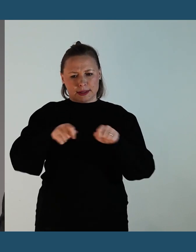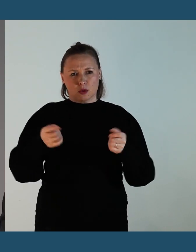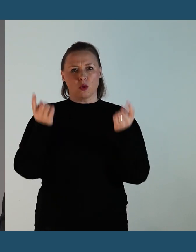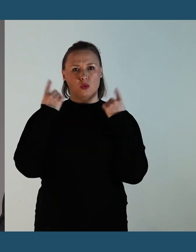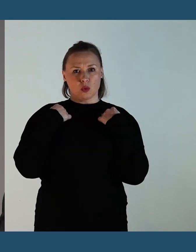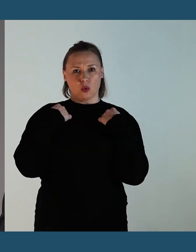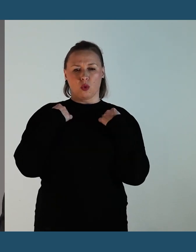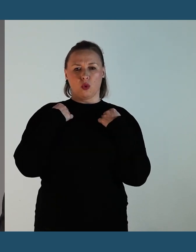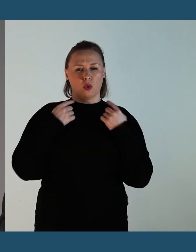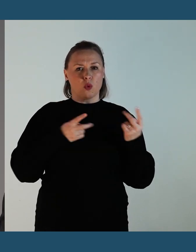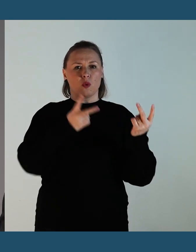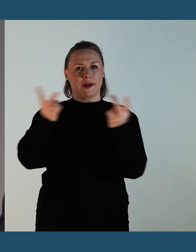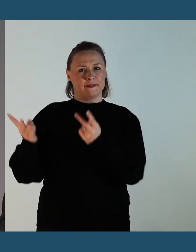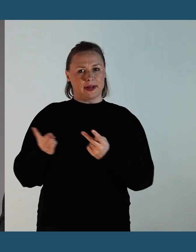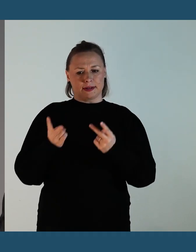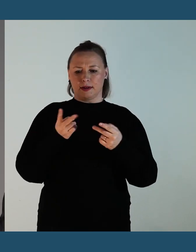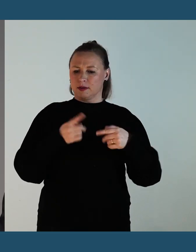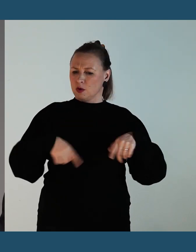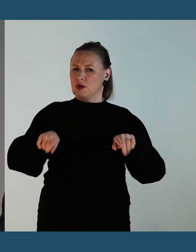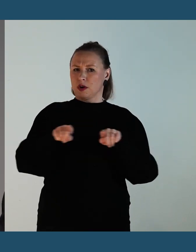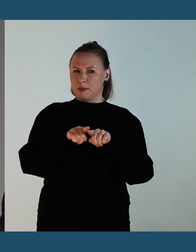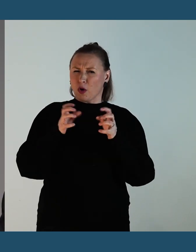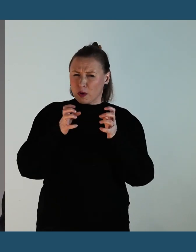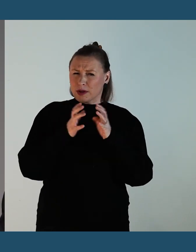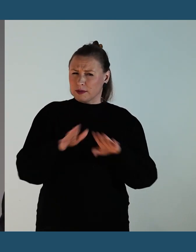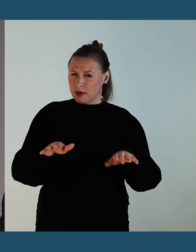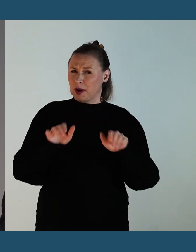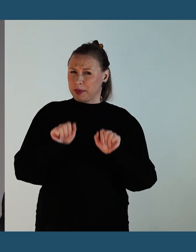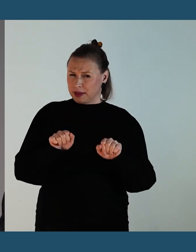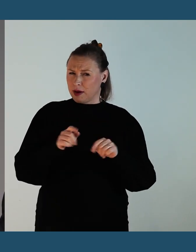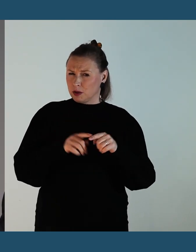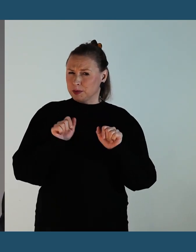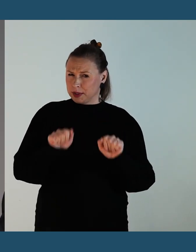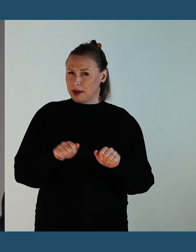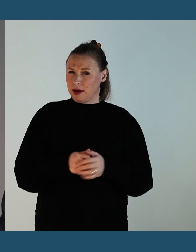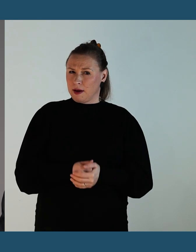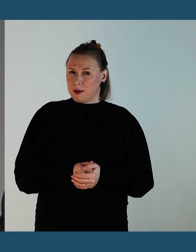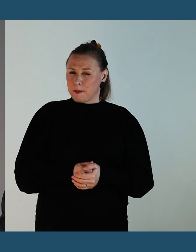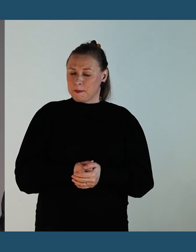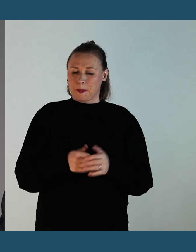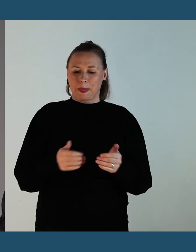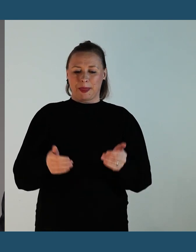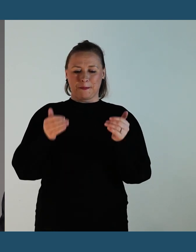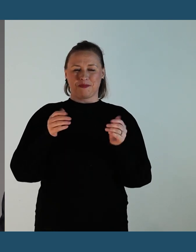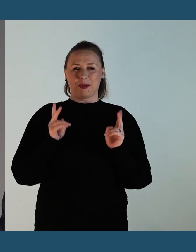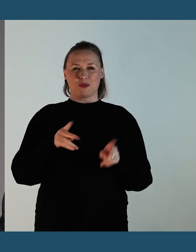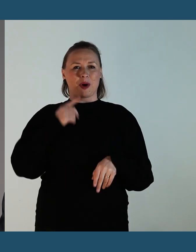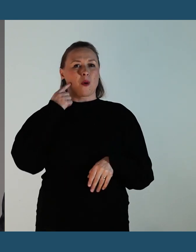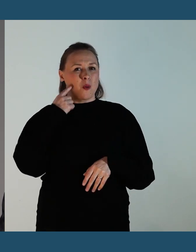edistämiseen ihan niin kuin konkreettisesti. Sitten on kuullut tämmöistä